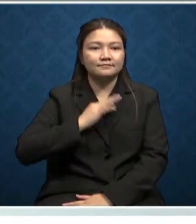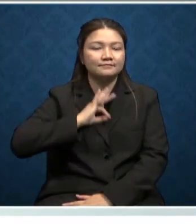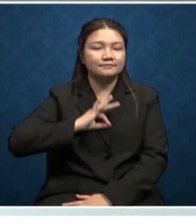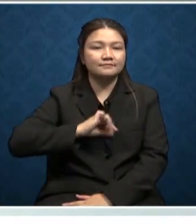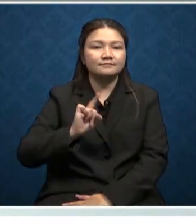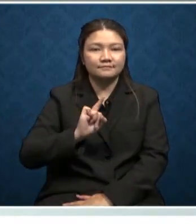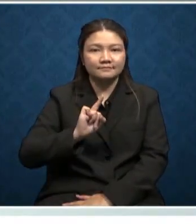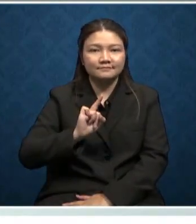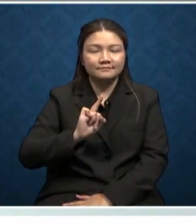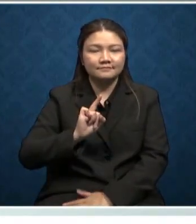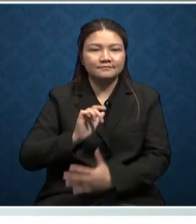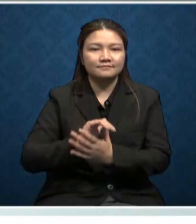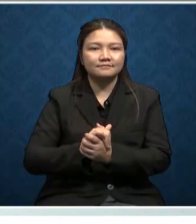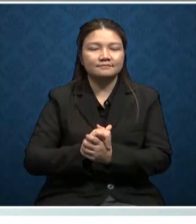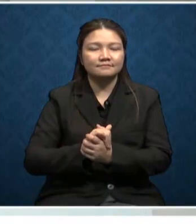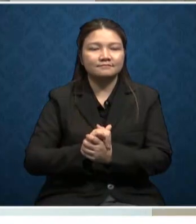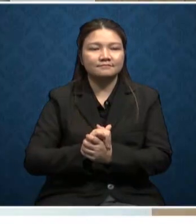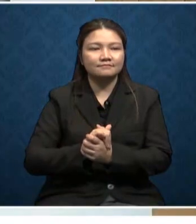ไปด้วย